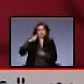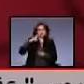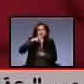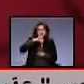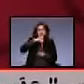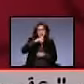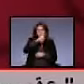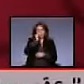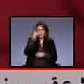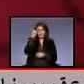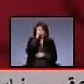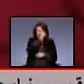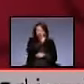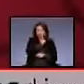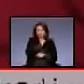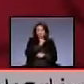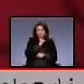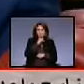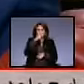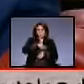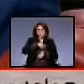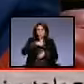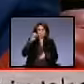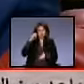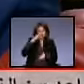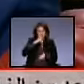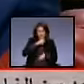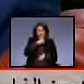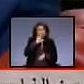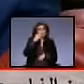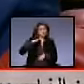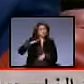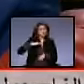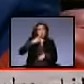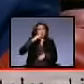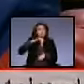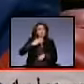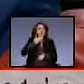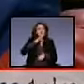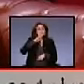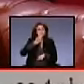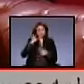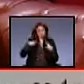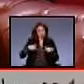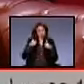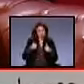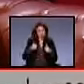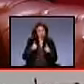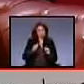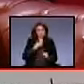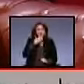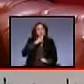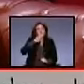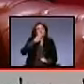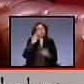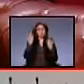وانت مريت بمحنه، محنه صعبه وفي سن صغير وربنا الحمد لله نجاك منها. كنت لسه هقول لك الف